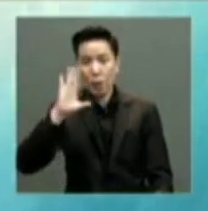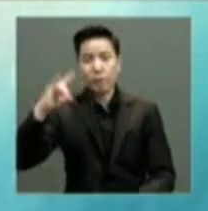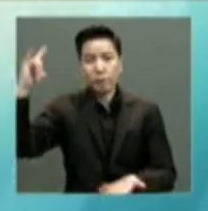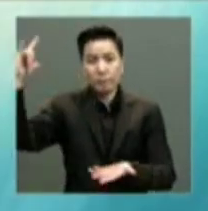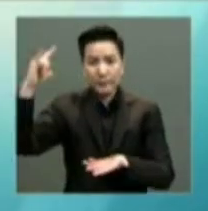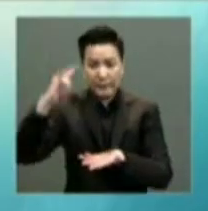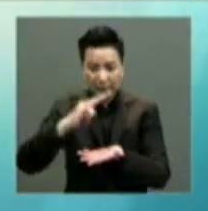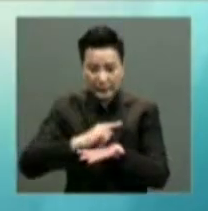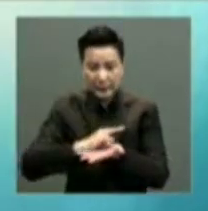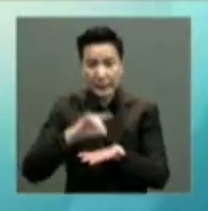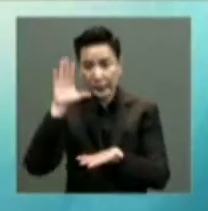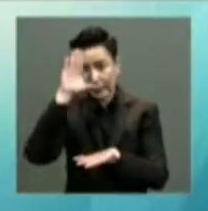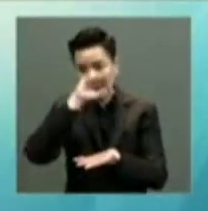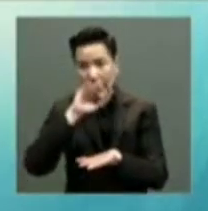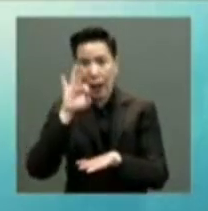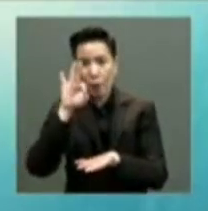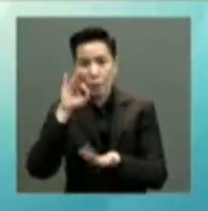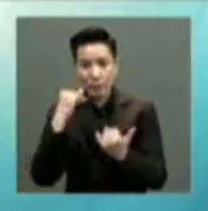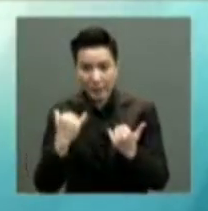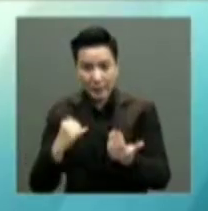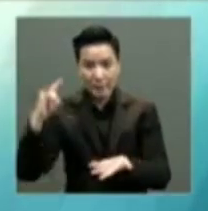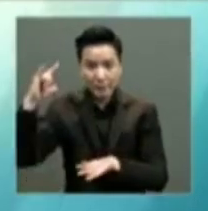คนเดินทางกลับมาจากเกาหลีนะครับในเวลาประมาณ21:00